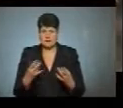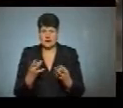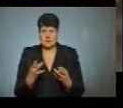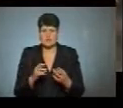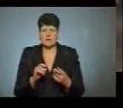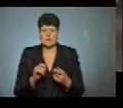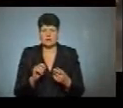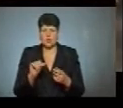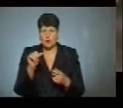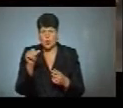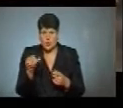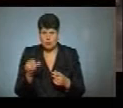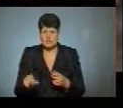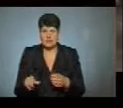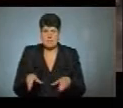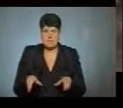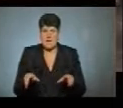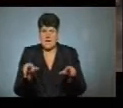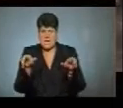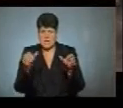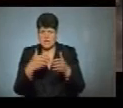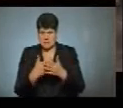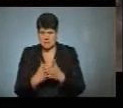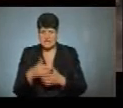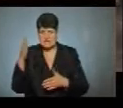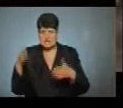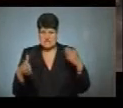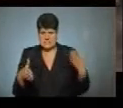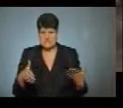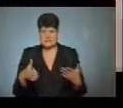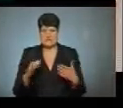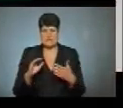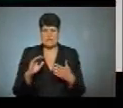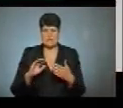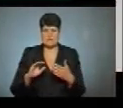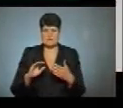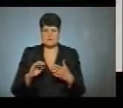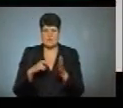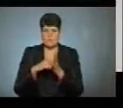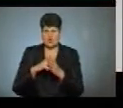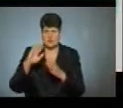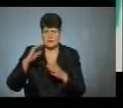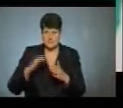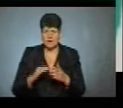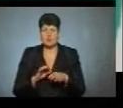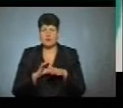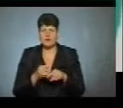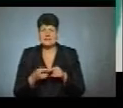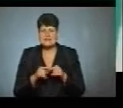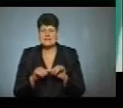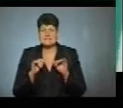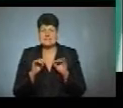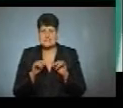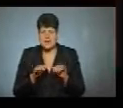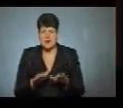кнопочки, наприклад, перила, стіни, поштові скриньки. Проводити такі заходи ЖЕКи та об'єднання